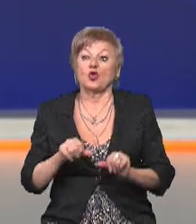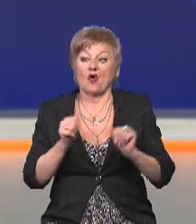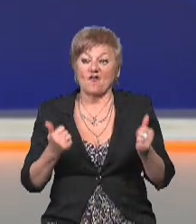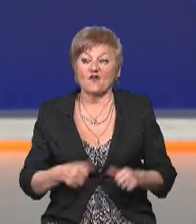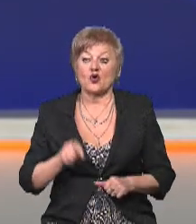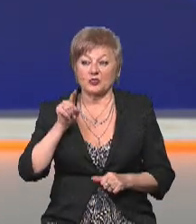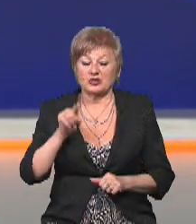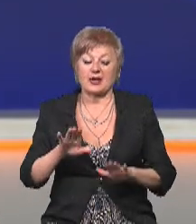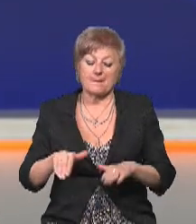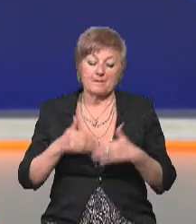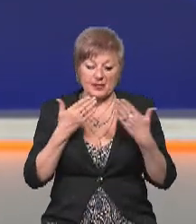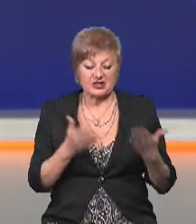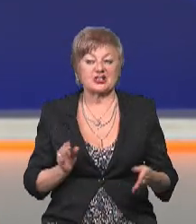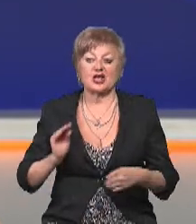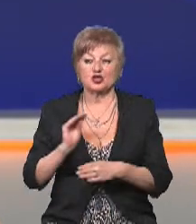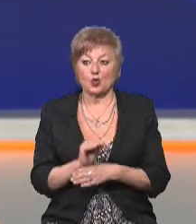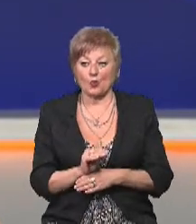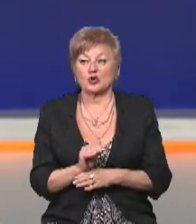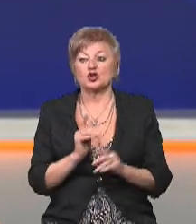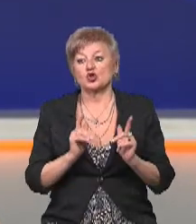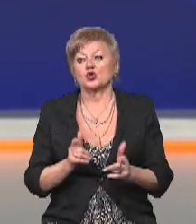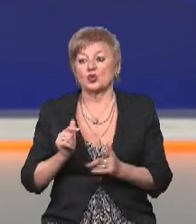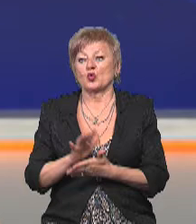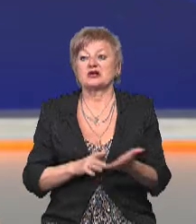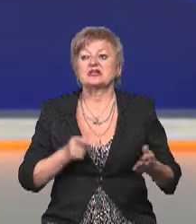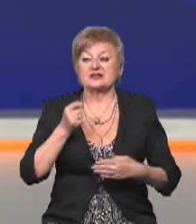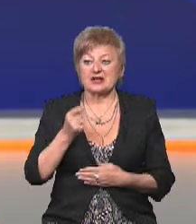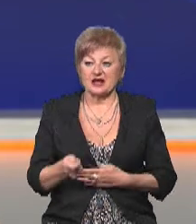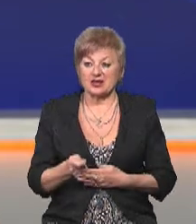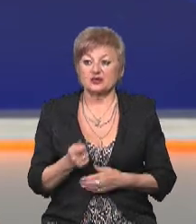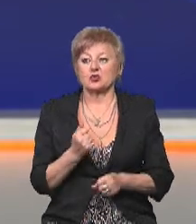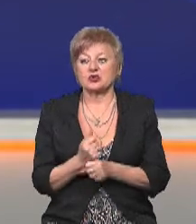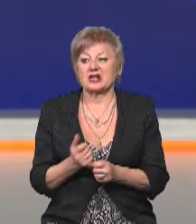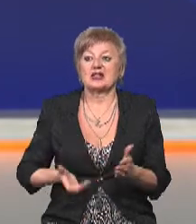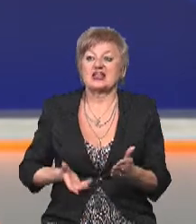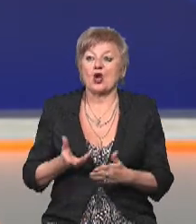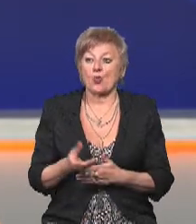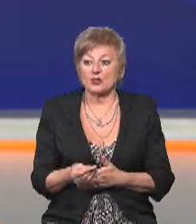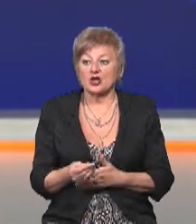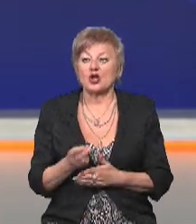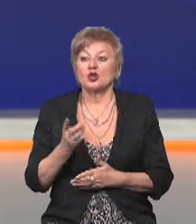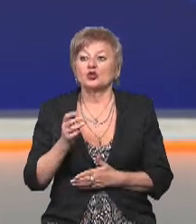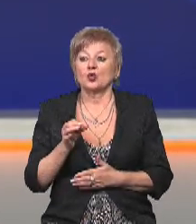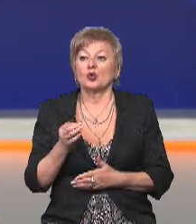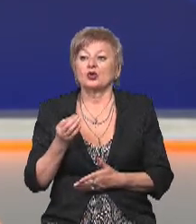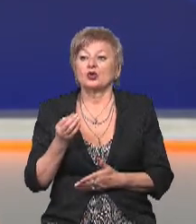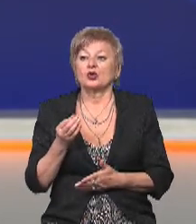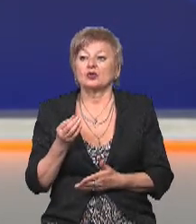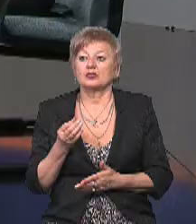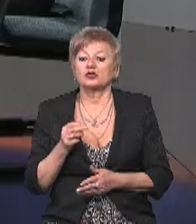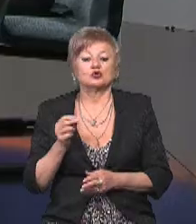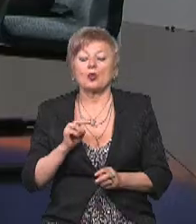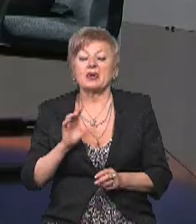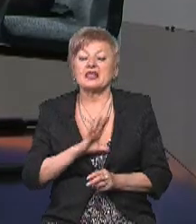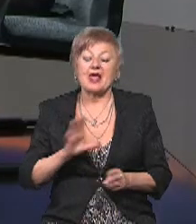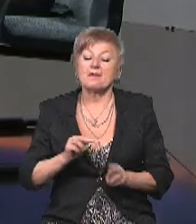оформите, там же вам предоставят дополнительное соглашение и заявку, и здесь же сделаете оплату, но при условии отсутствия долгов.